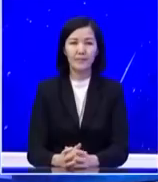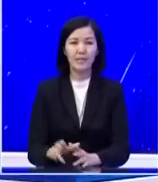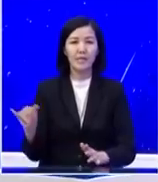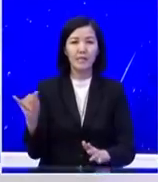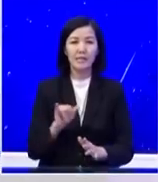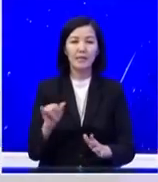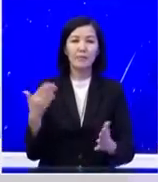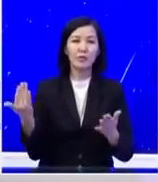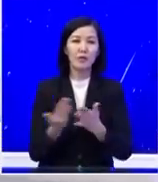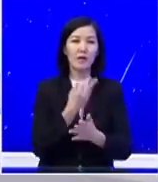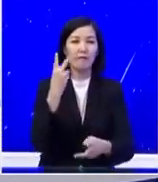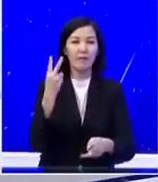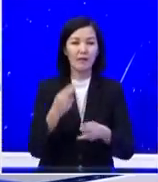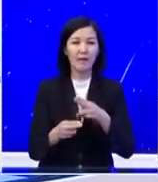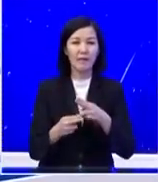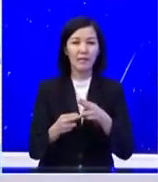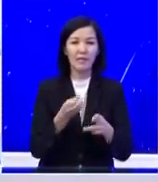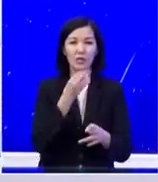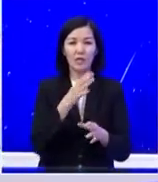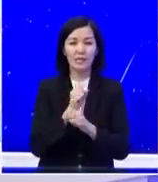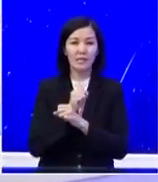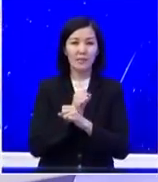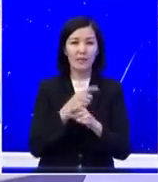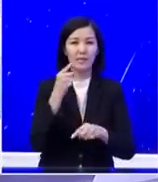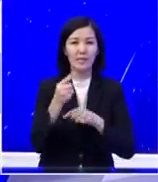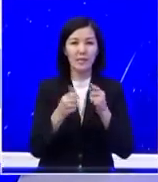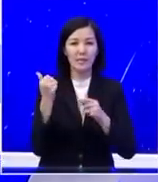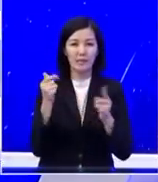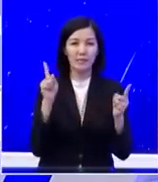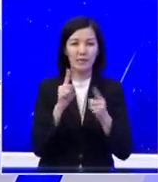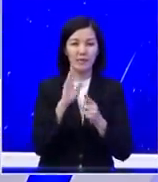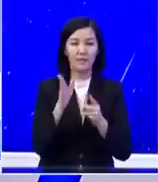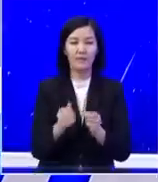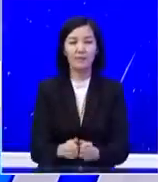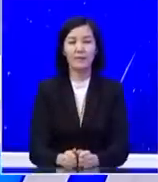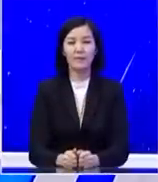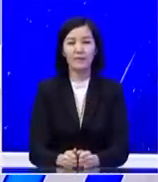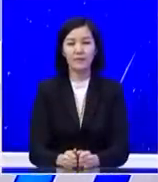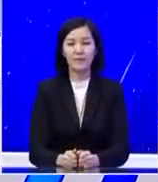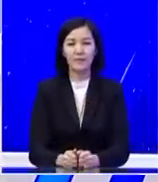Бүгінге келіп түскен ақпараттар легі осындай. Назарларыңызға рахмет, амандықта жүздескенше.